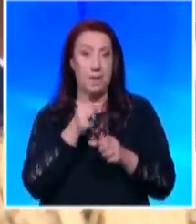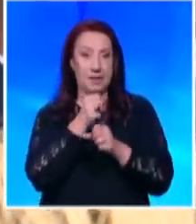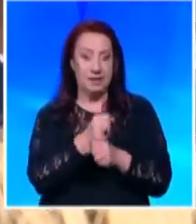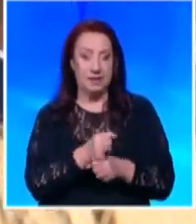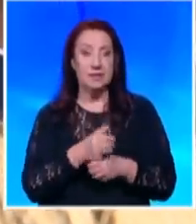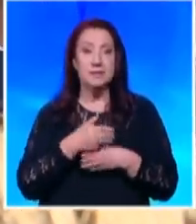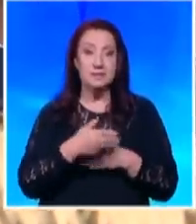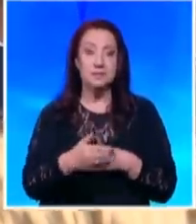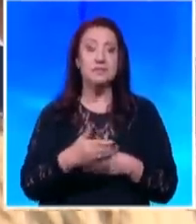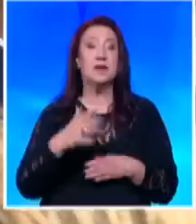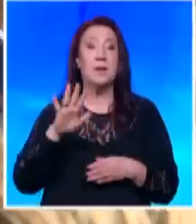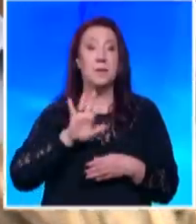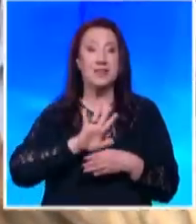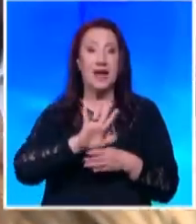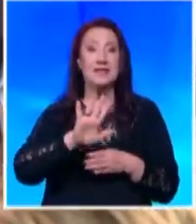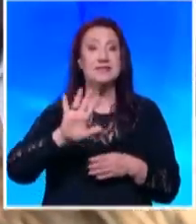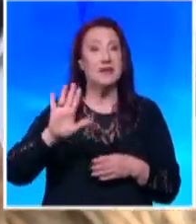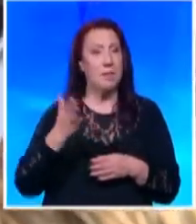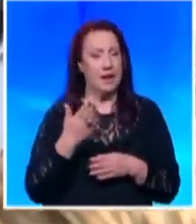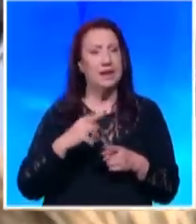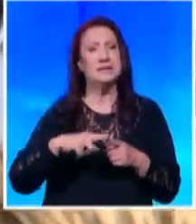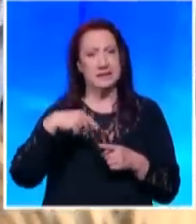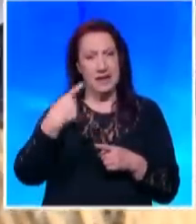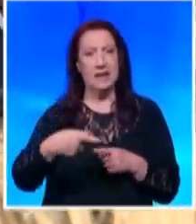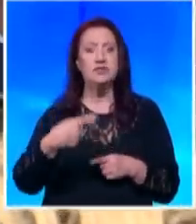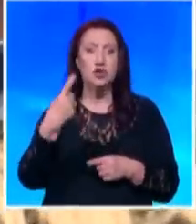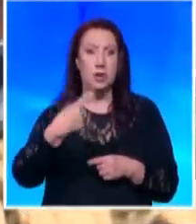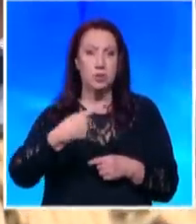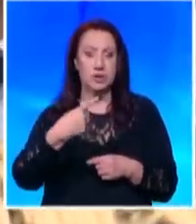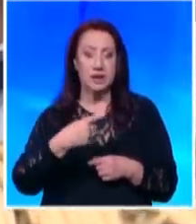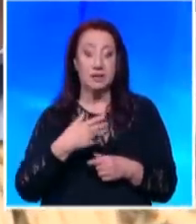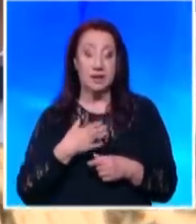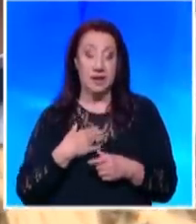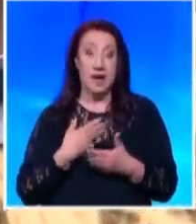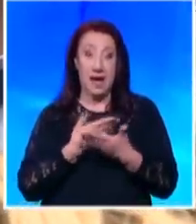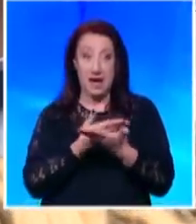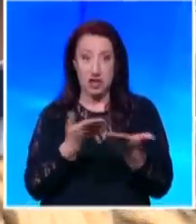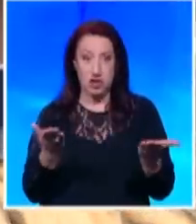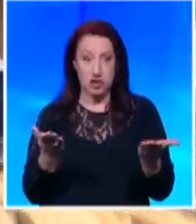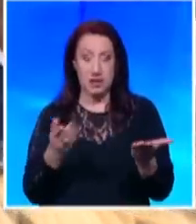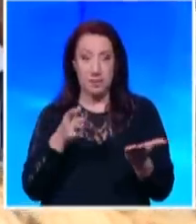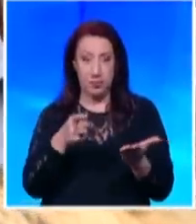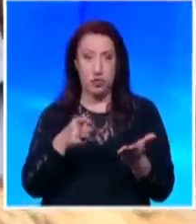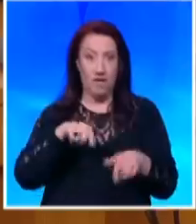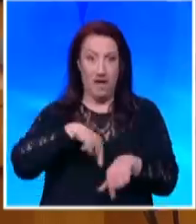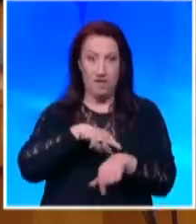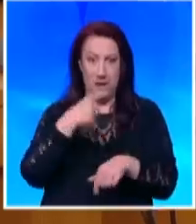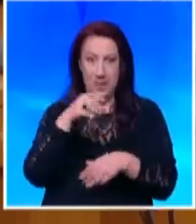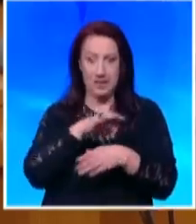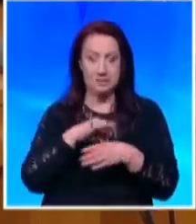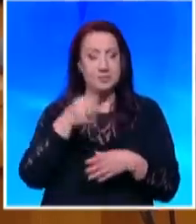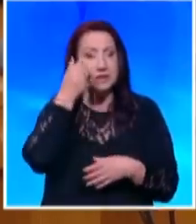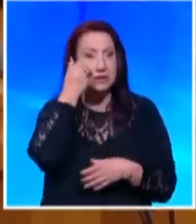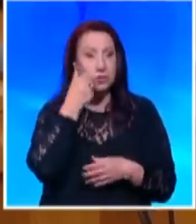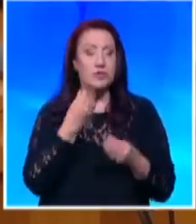май, следващият понеделник. И много разчитам това време да се използва по най-добрия начин.